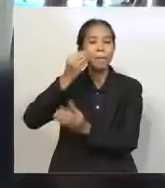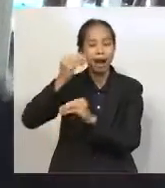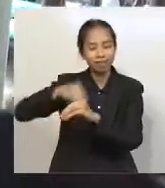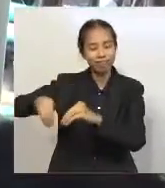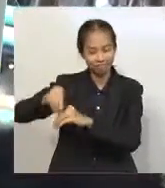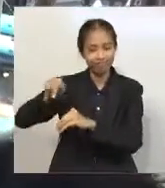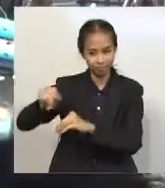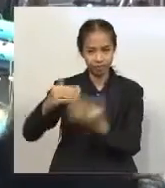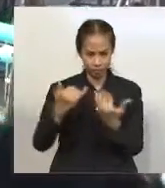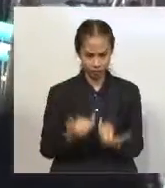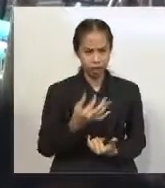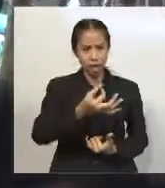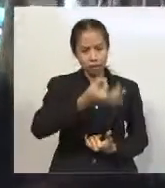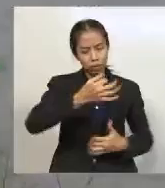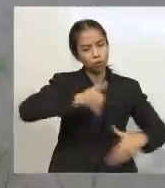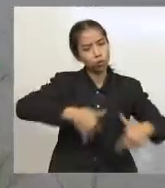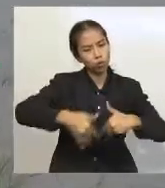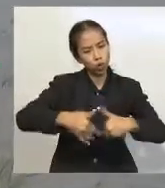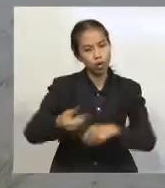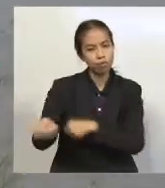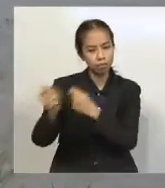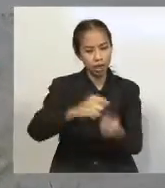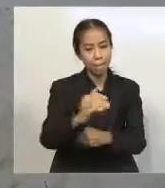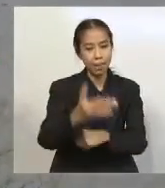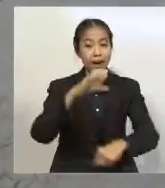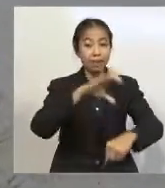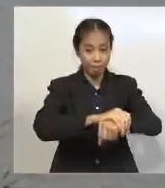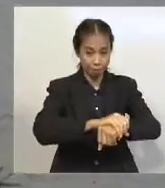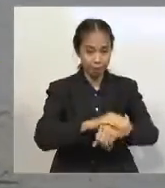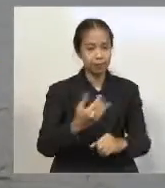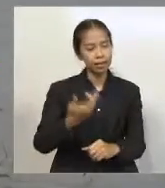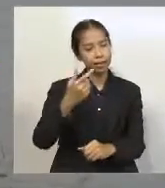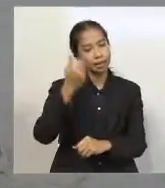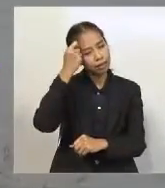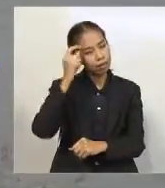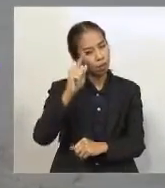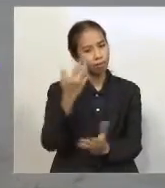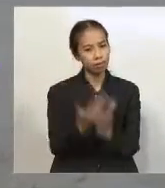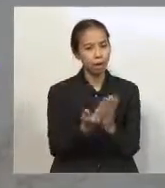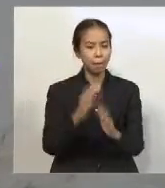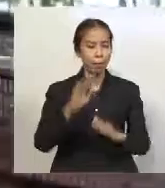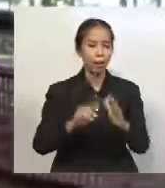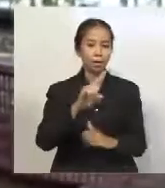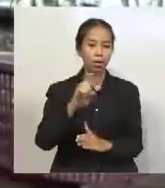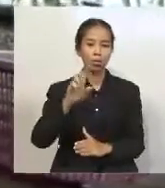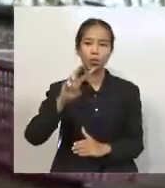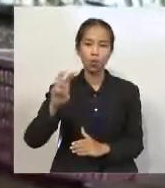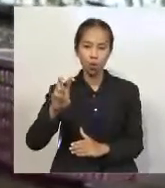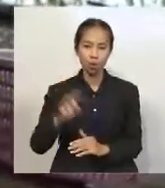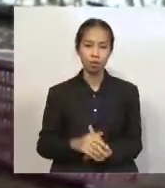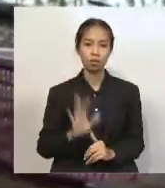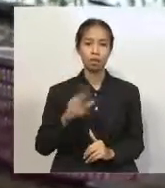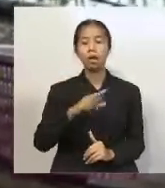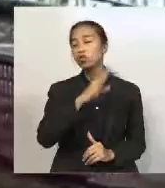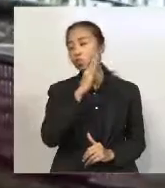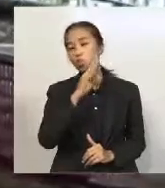แบบนี้ชาวบ้านที่นี่จะมีรายได้จากการจับปลาขายเฉลี่ยวันละ100ถึง200บาท ถ้าน้ำแห้งลงไ